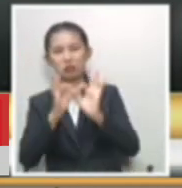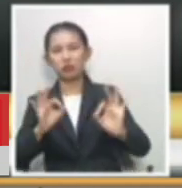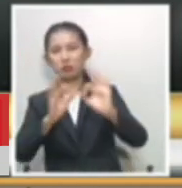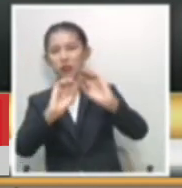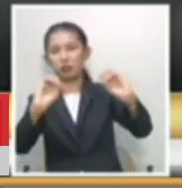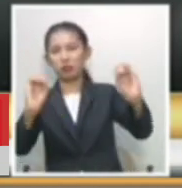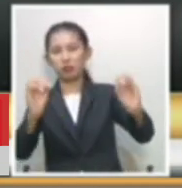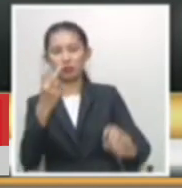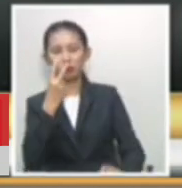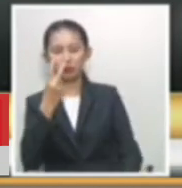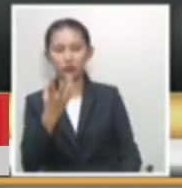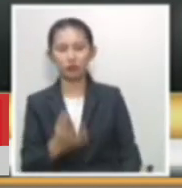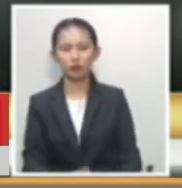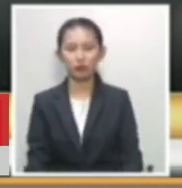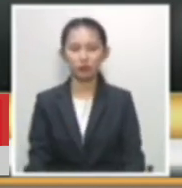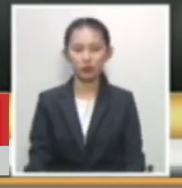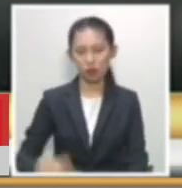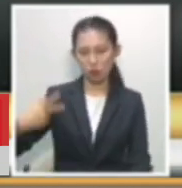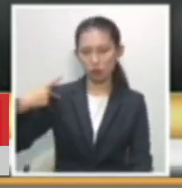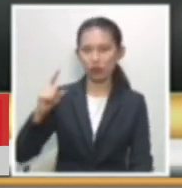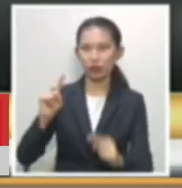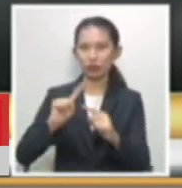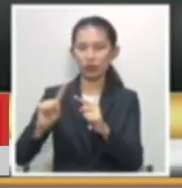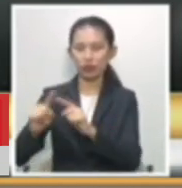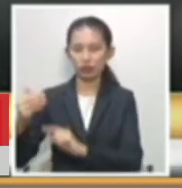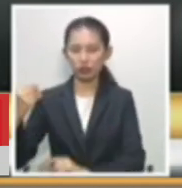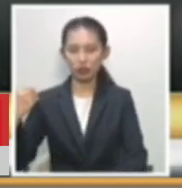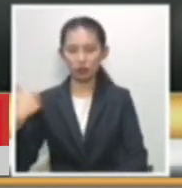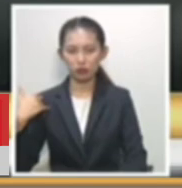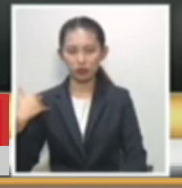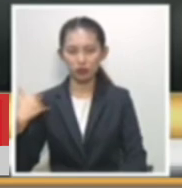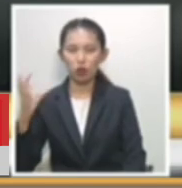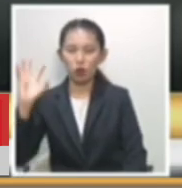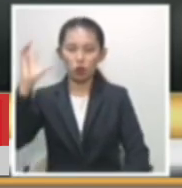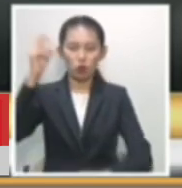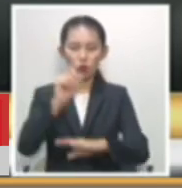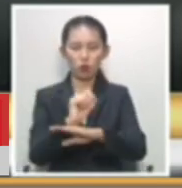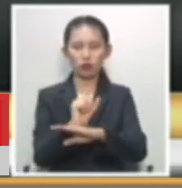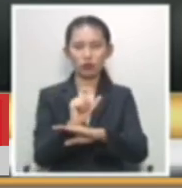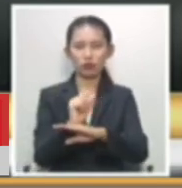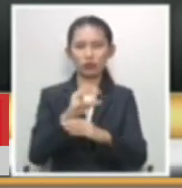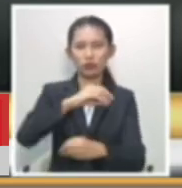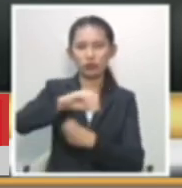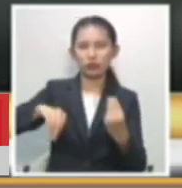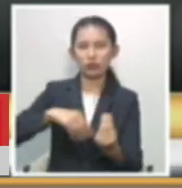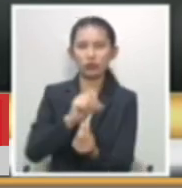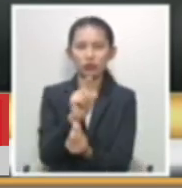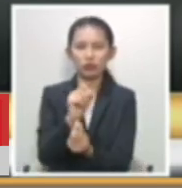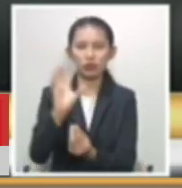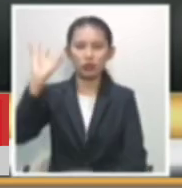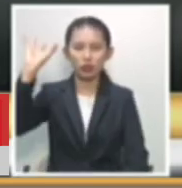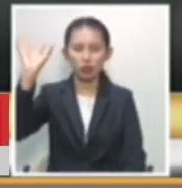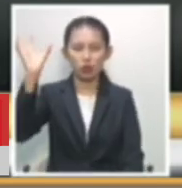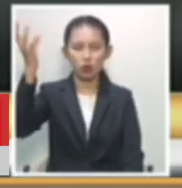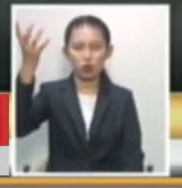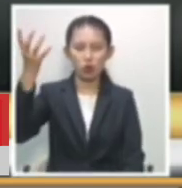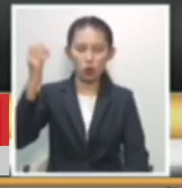ที่กำลังจะเกิดขึ้นเศรษฐกิจโลกที่กำลังเกิดขึ้นและที่กำลังจะเกิดขึ้นในปีหน้